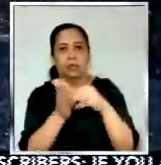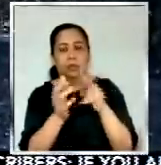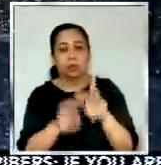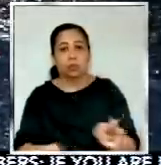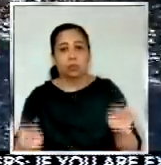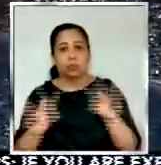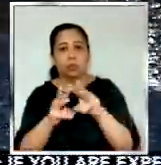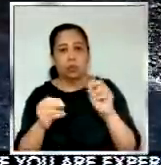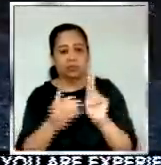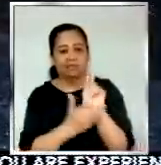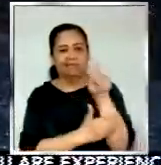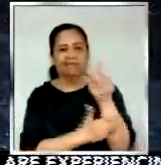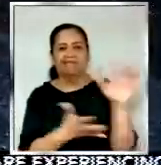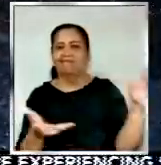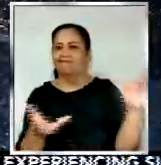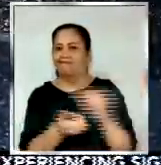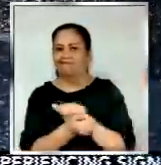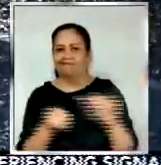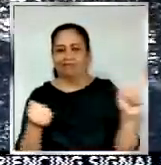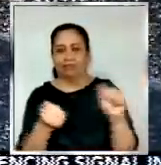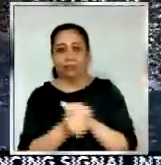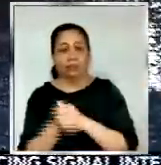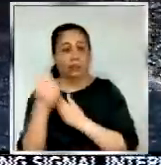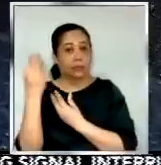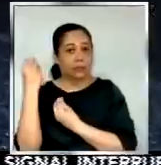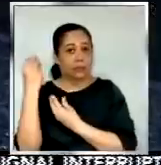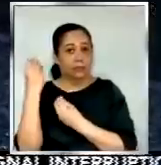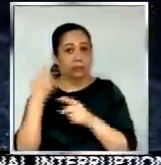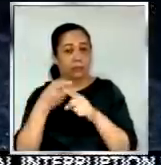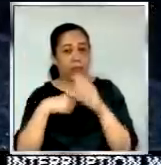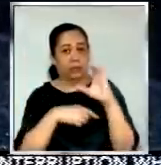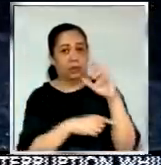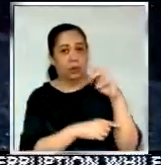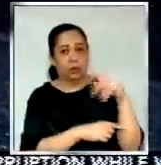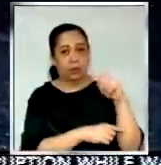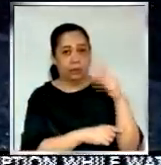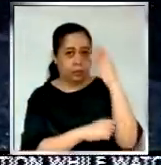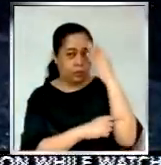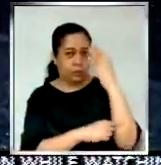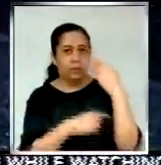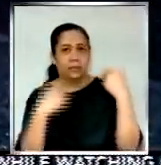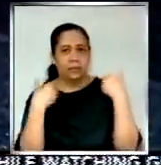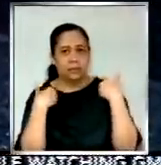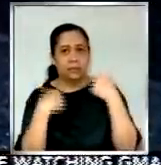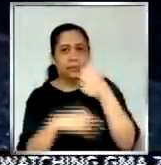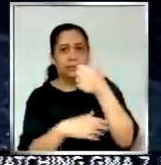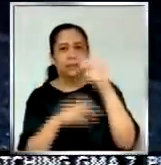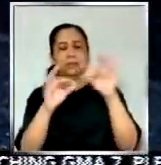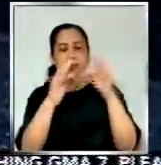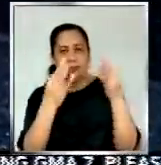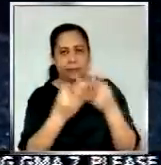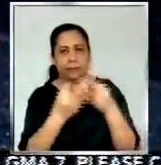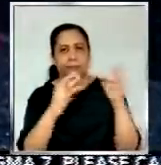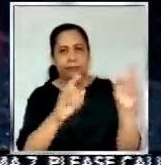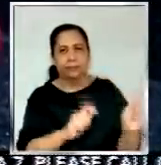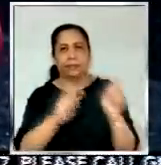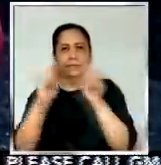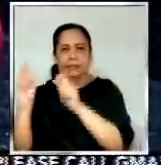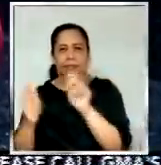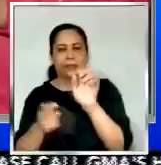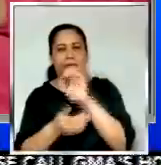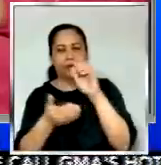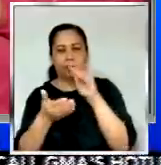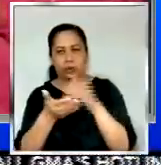na nasira. Samantala, update naman po mula sa Kalumpit, Bulacan, meron na pong 10 pamilya na nasa evacuation centers.